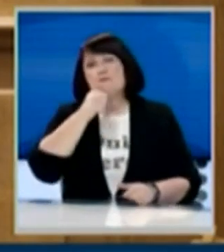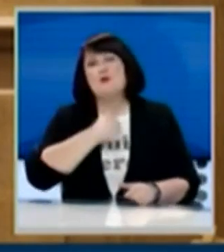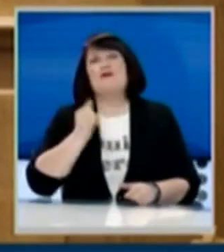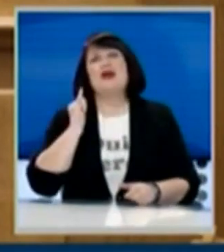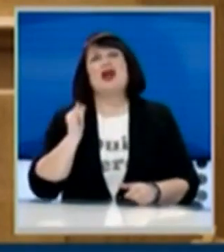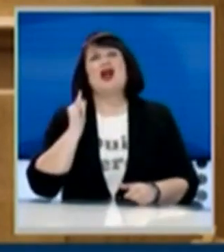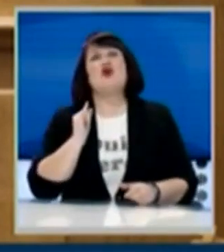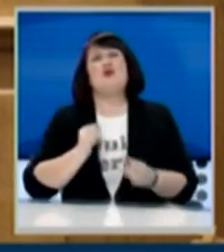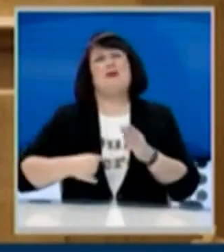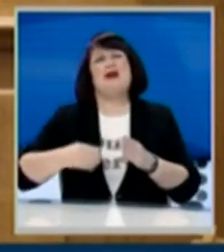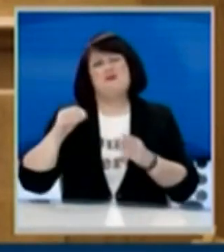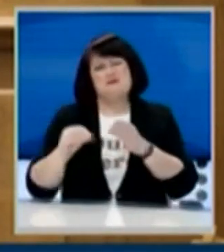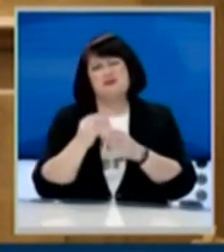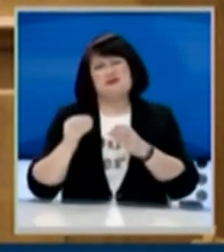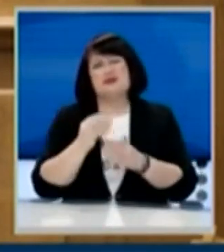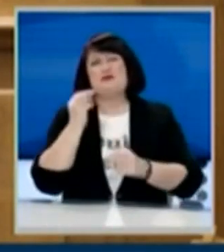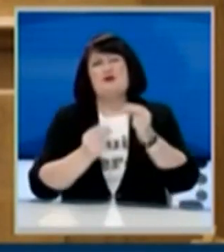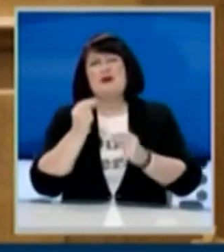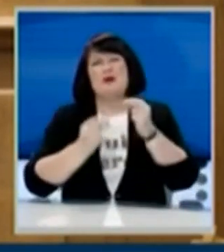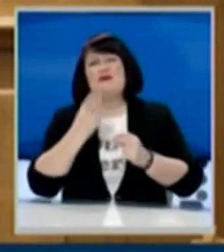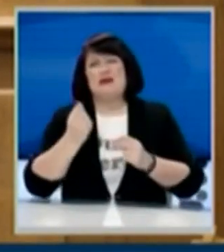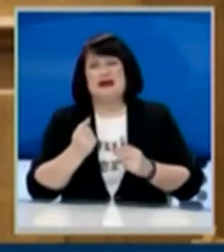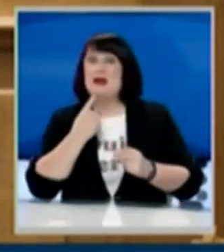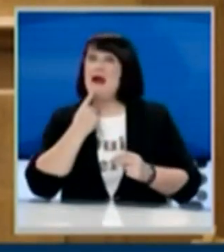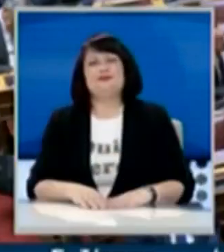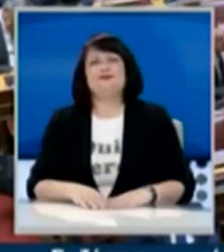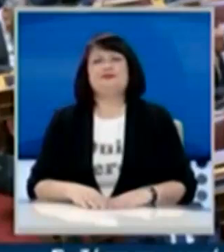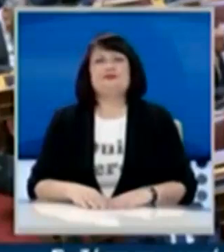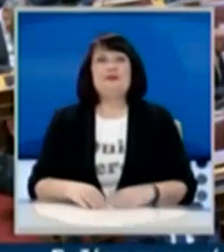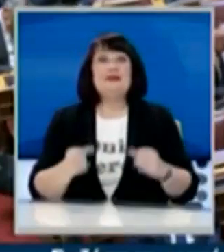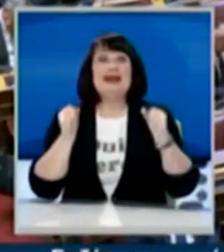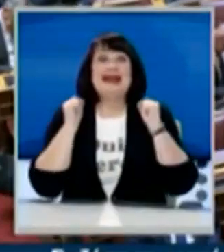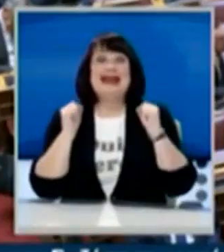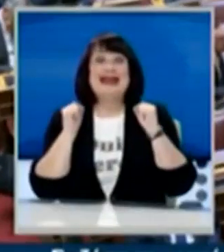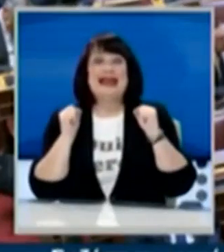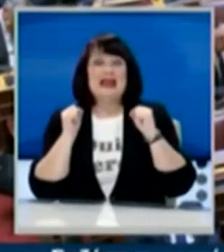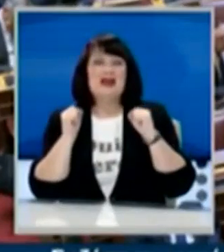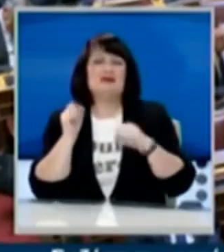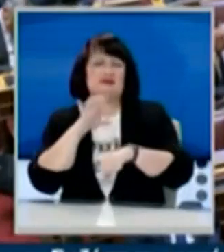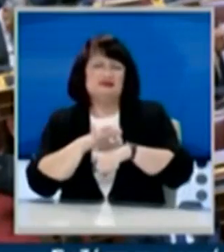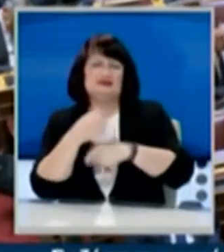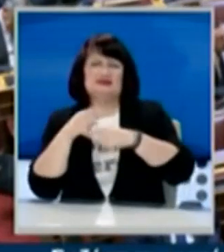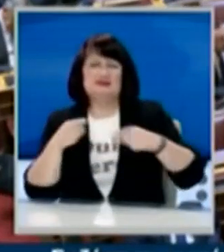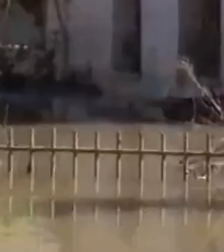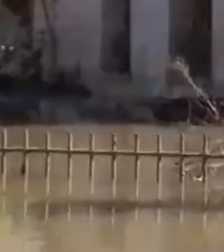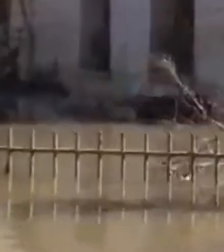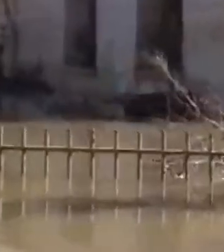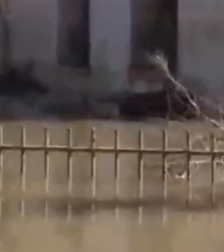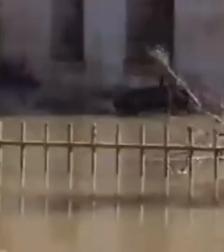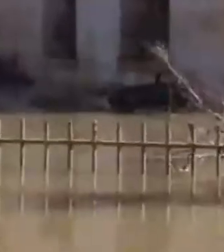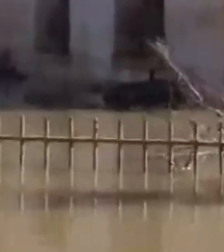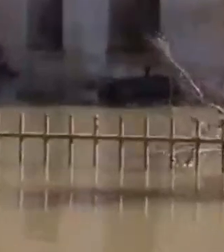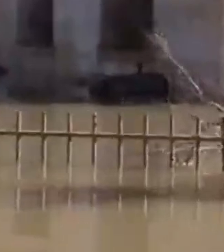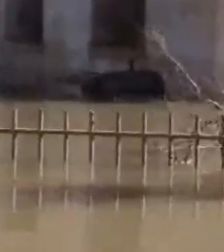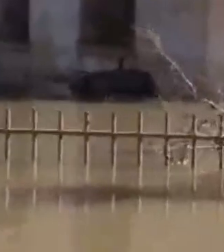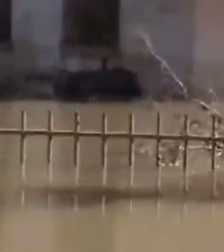από παθογένειες δεκαετιών. Θα υπερασπιστώ, ωστόσο, την προτεραιότητα στην ανθρώπινη ζωή. Οι πλημμύρες